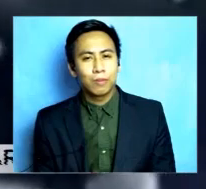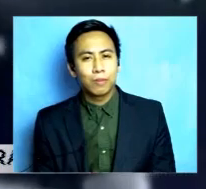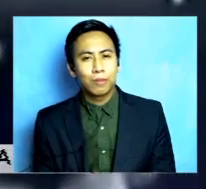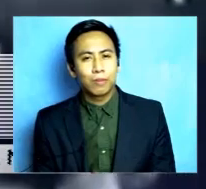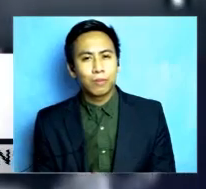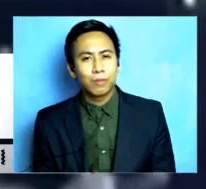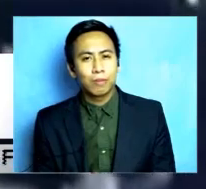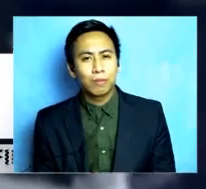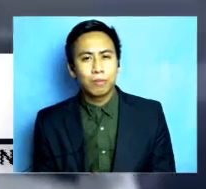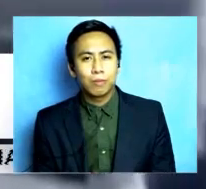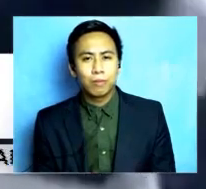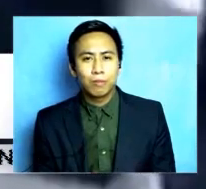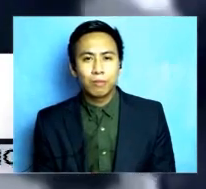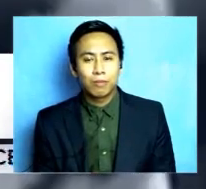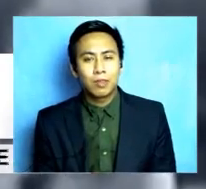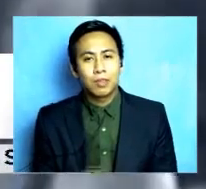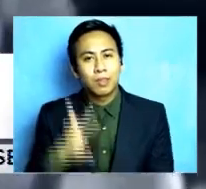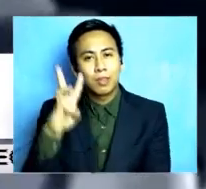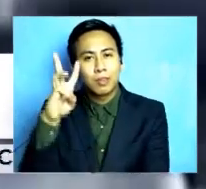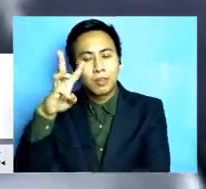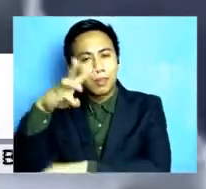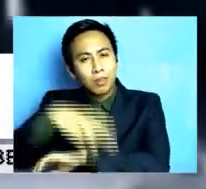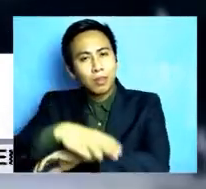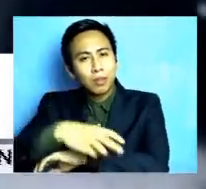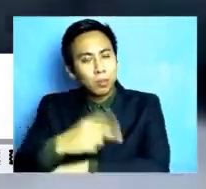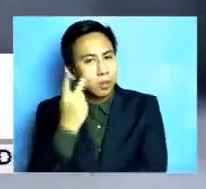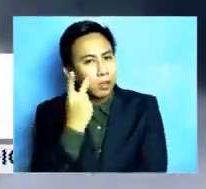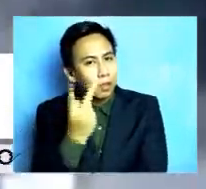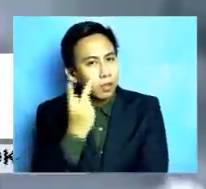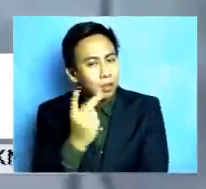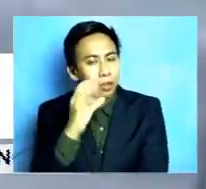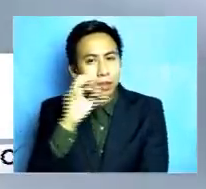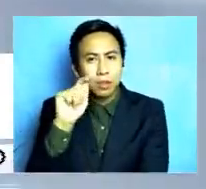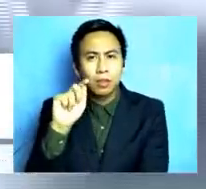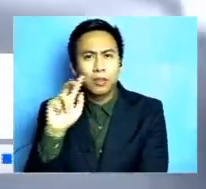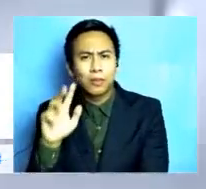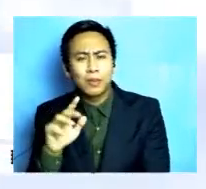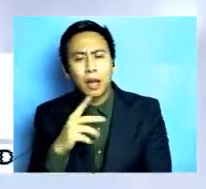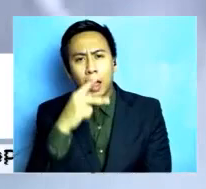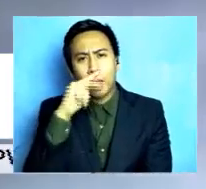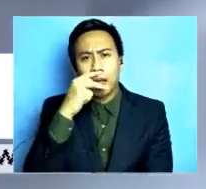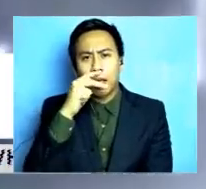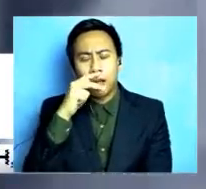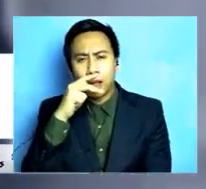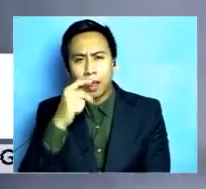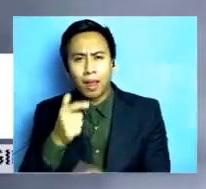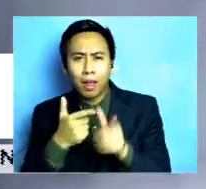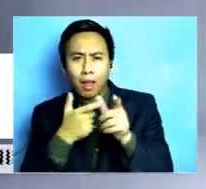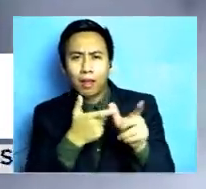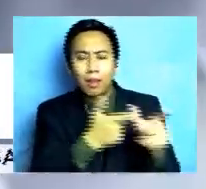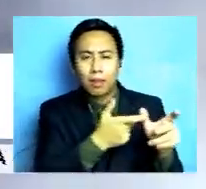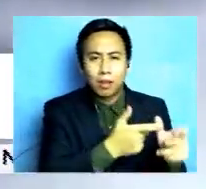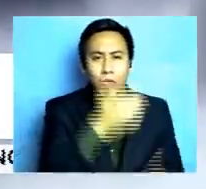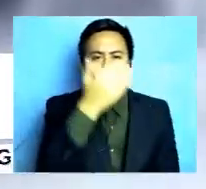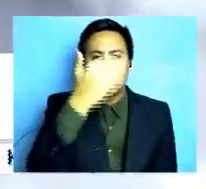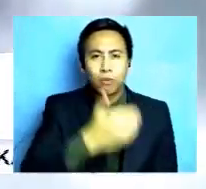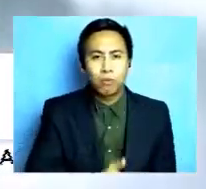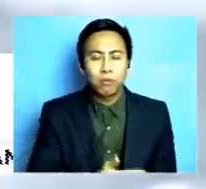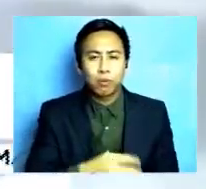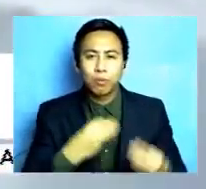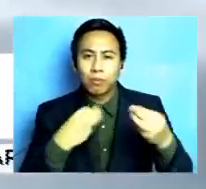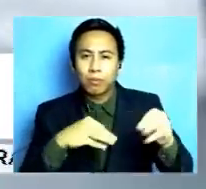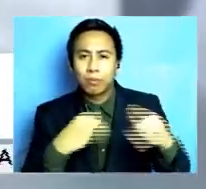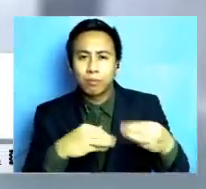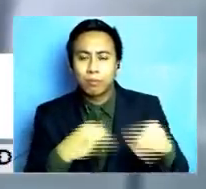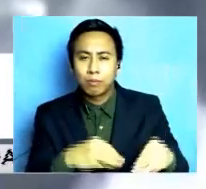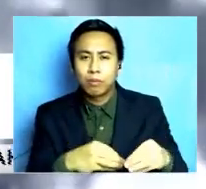Alas 6:30 kagabi nang makunan sa CCTV na nagtatakbuhan ng mga kabataan yan sa harap ng isang supermarket sa barangay Doña Imelda